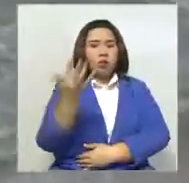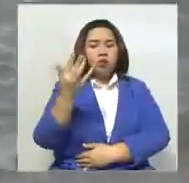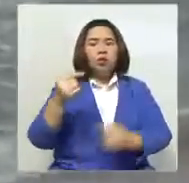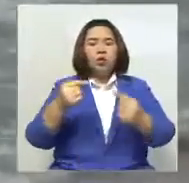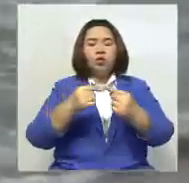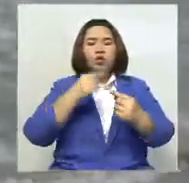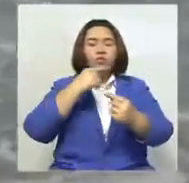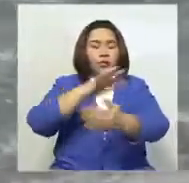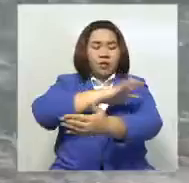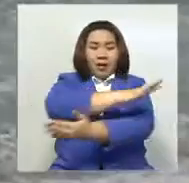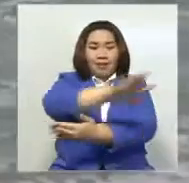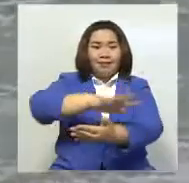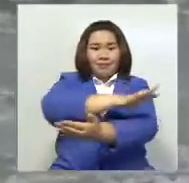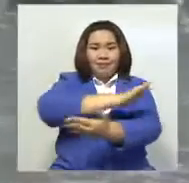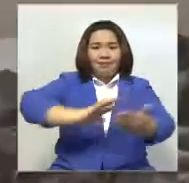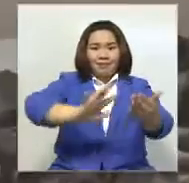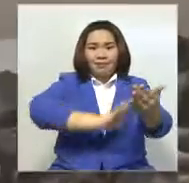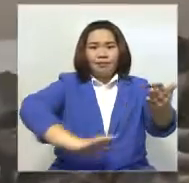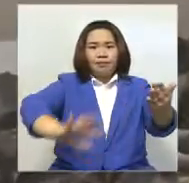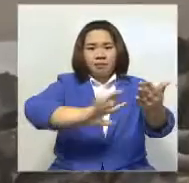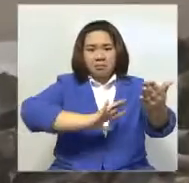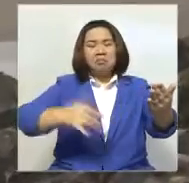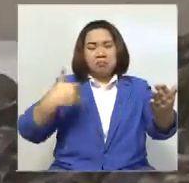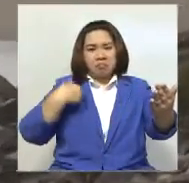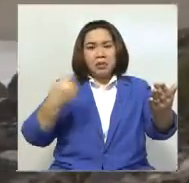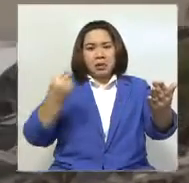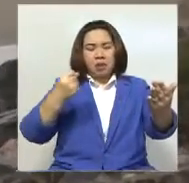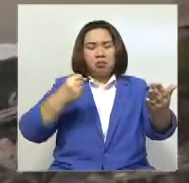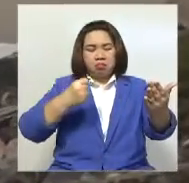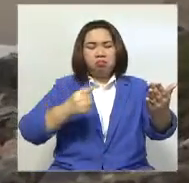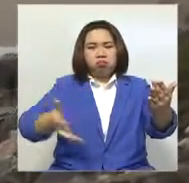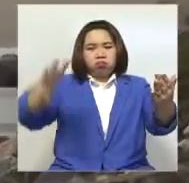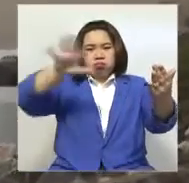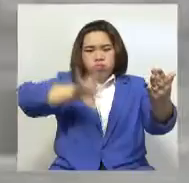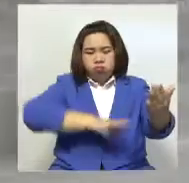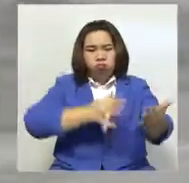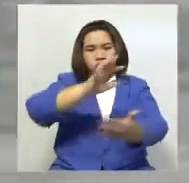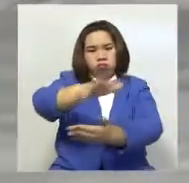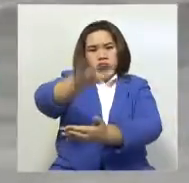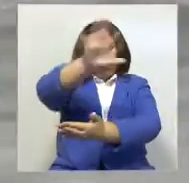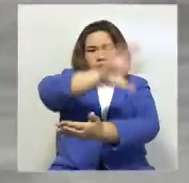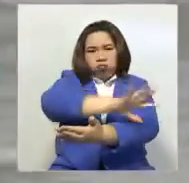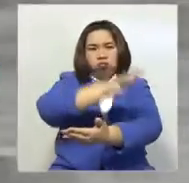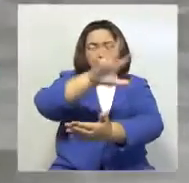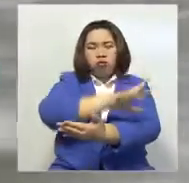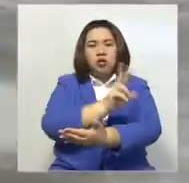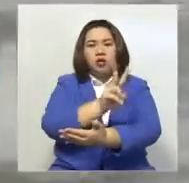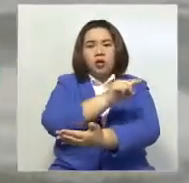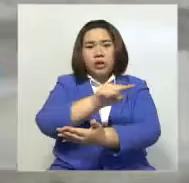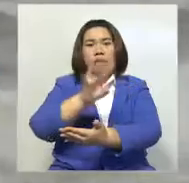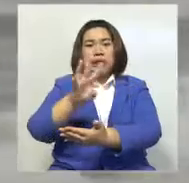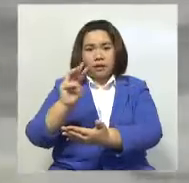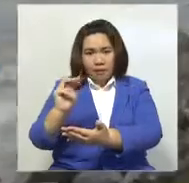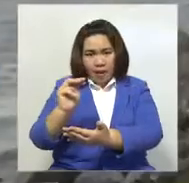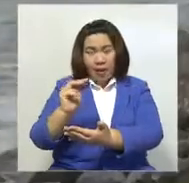กคลุมทะเลอันดามันประเทศไทยและอ่าวไทยมีกำลังแรงก็จะทำให้ทะเลอันดามันมีคลื่นสูงประมาณ 2-4 เมตร